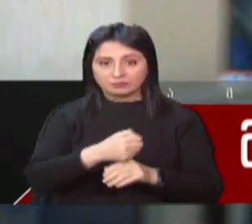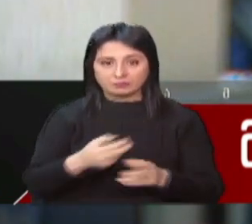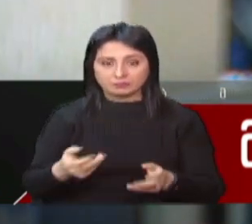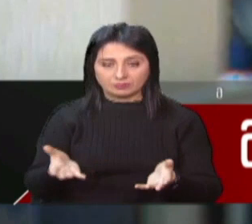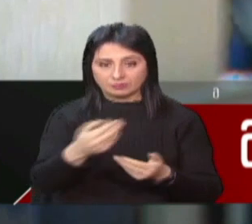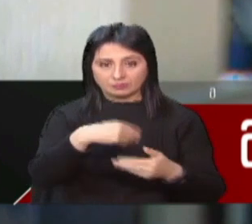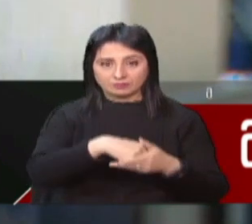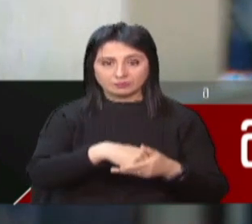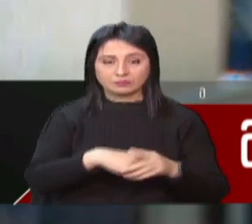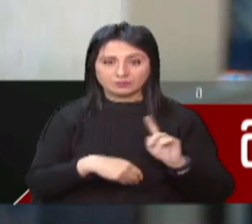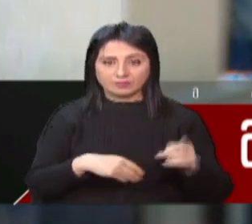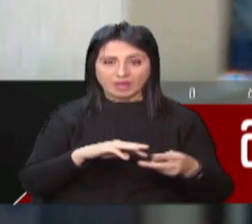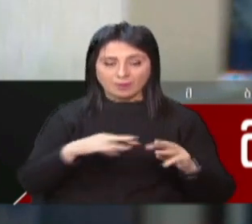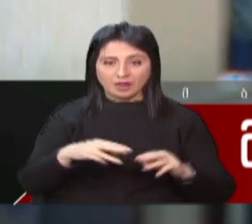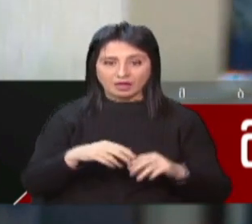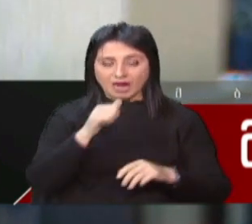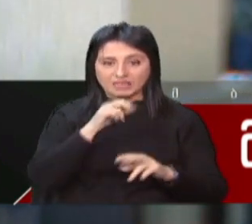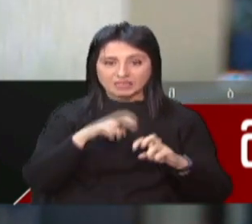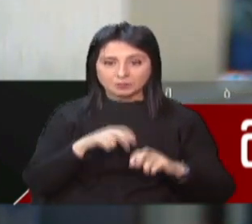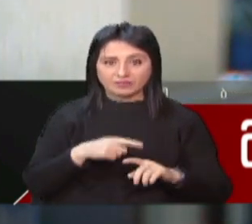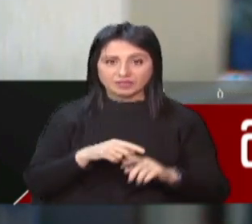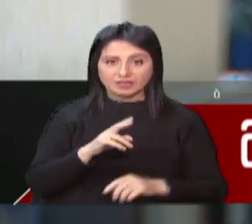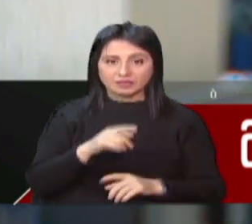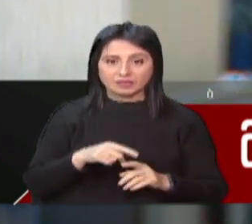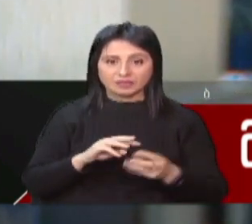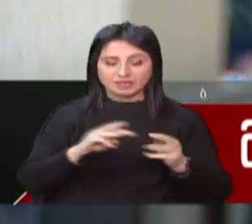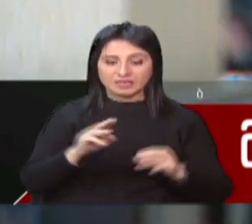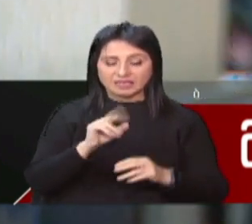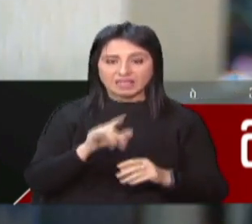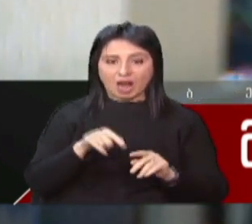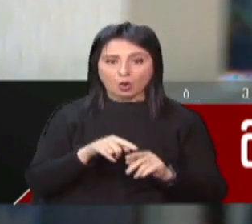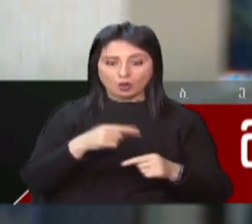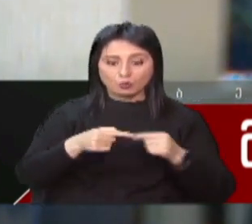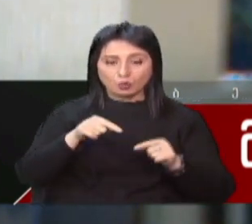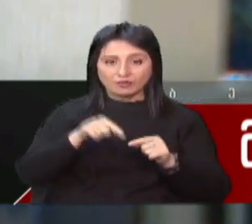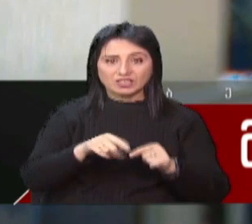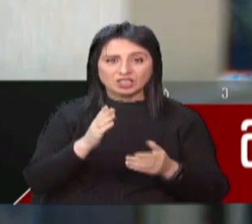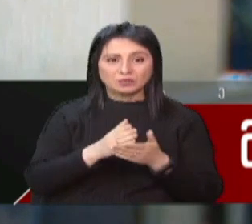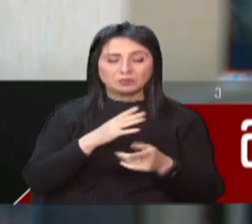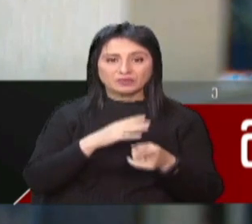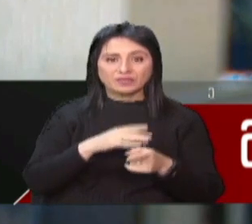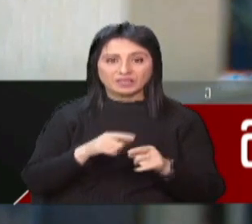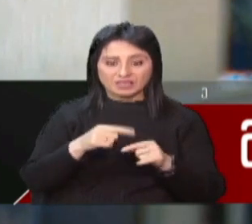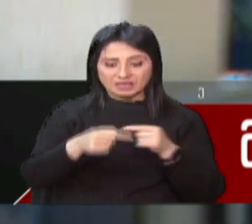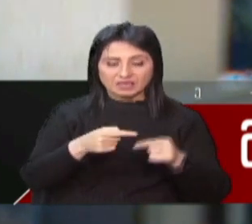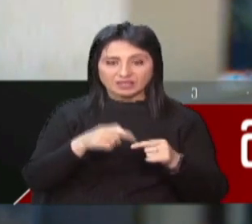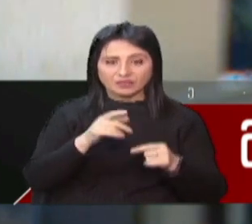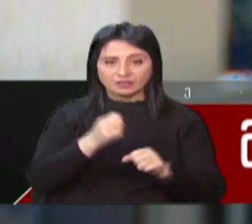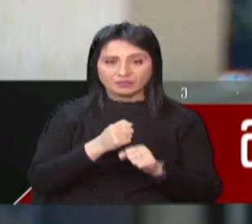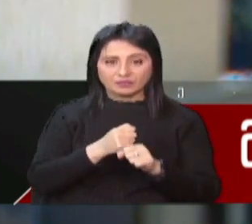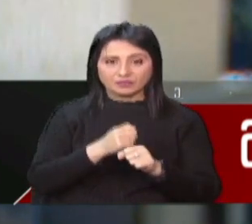იქნა აღნიშნული კაბელიც და ცხაური, რომელშიც მოყოლილი იყო, ასე ვთქვათ, ეს ცხაური მოგეხსენებათ,